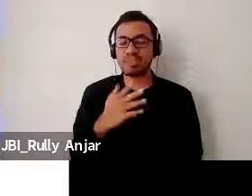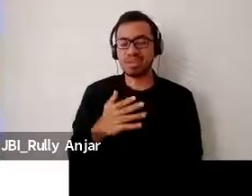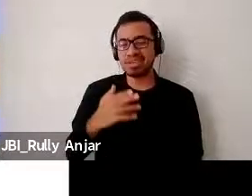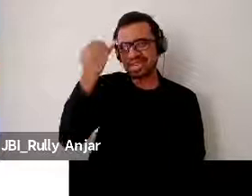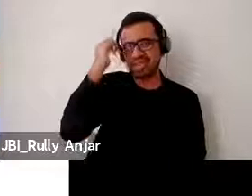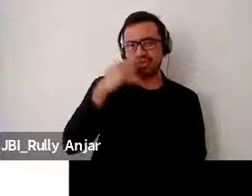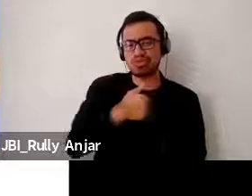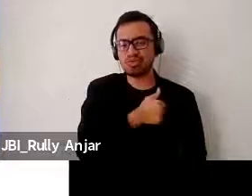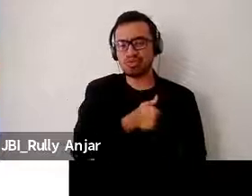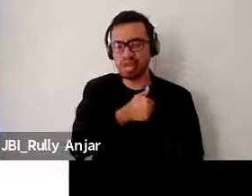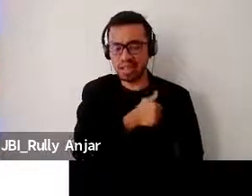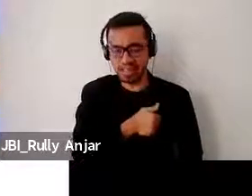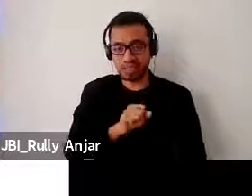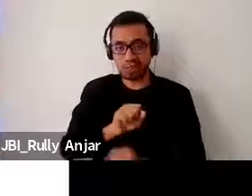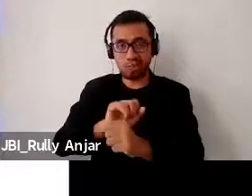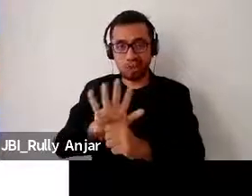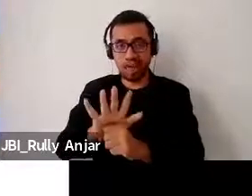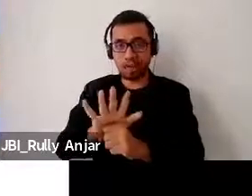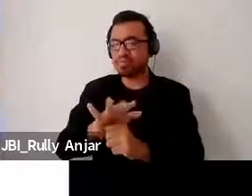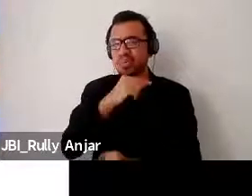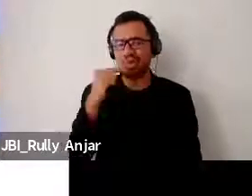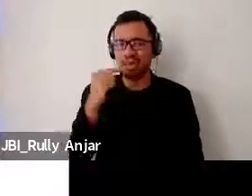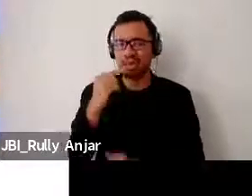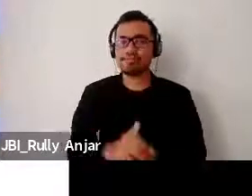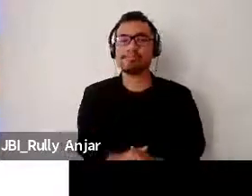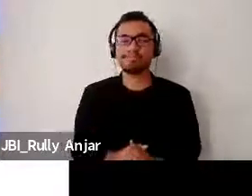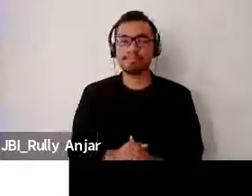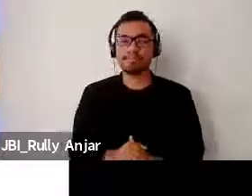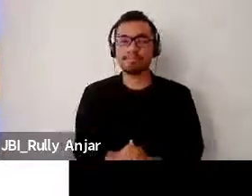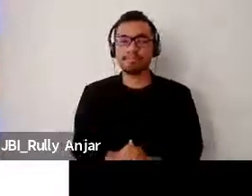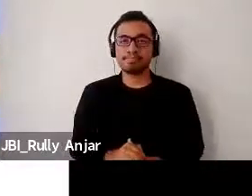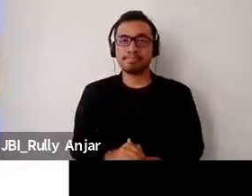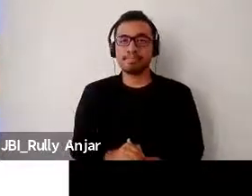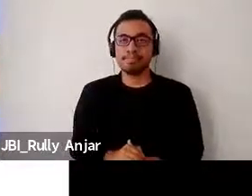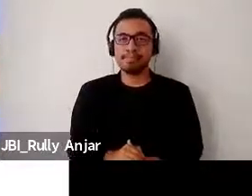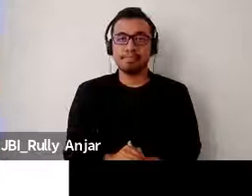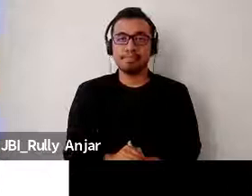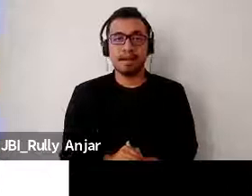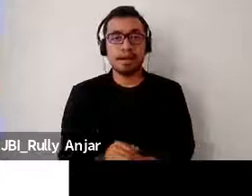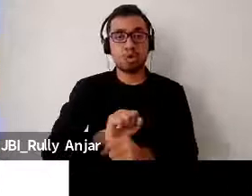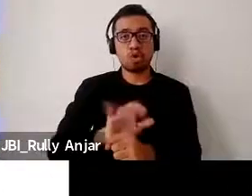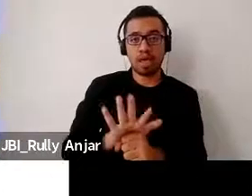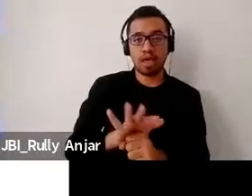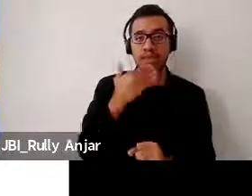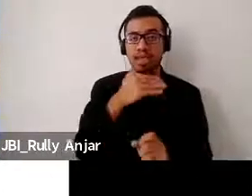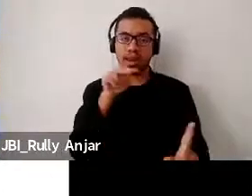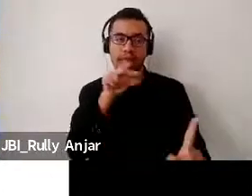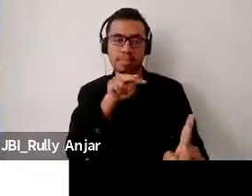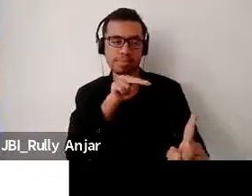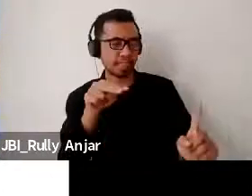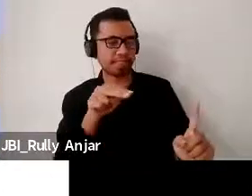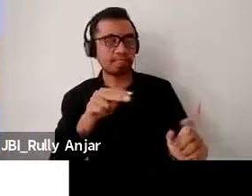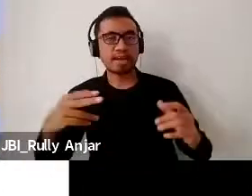ilmu sosial dalam COVID-19 ya. COVID-19 itu lebih dilihat dari perspektif kesehatan. Kalau kita